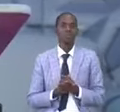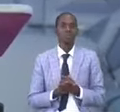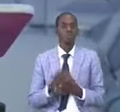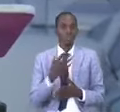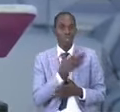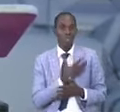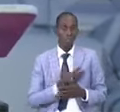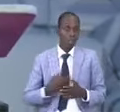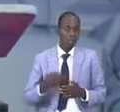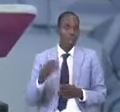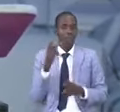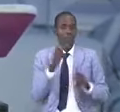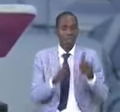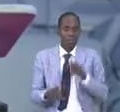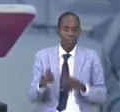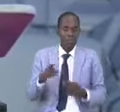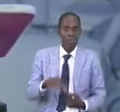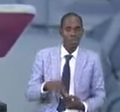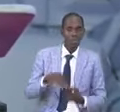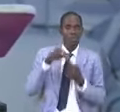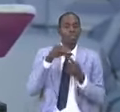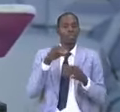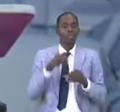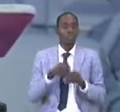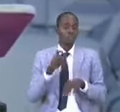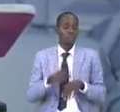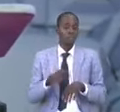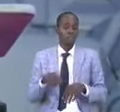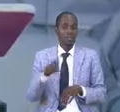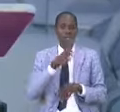et dans les temps nous sommes maintenant